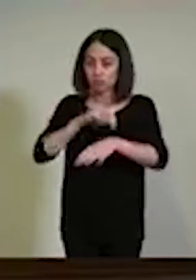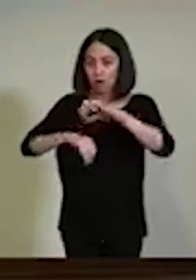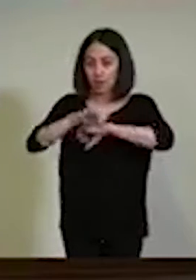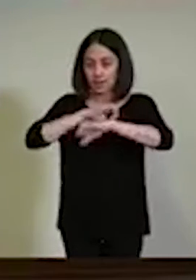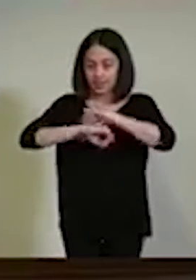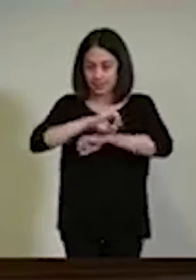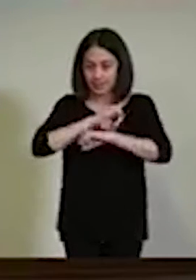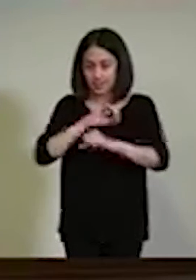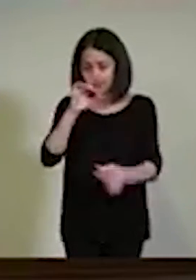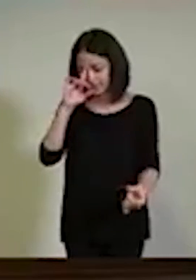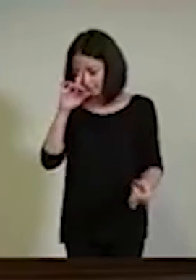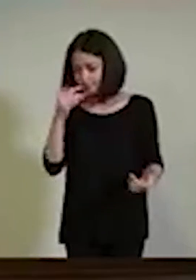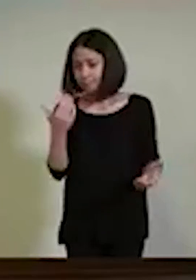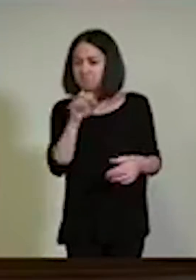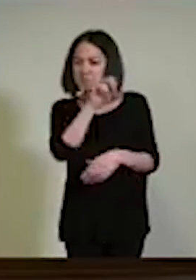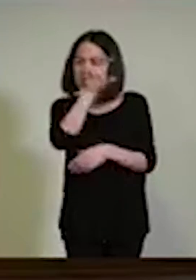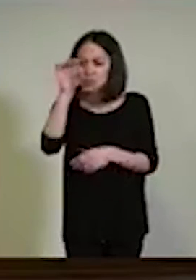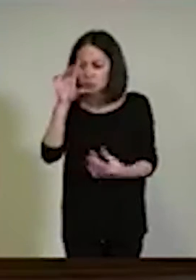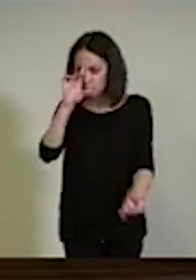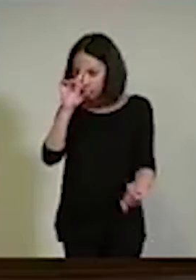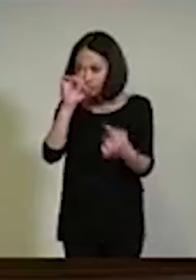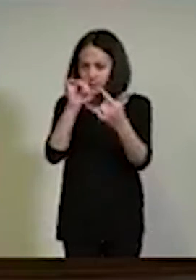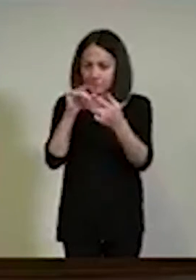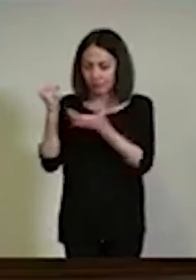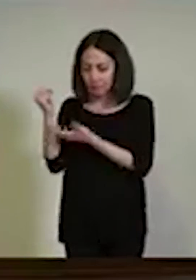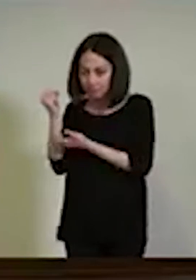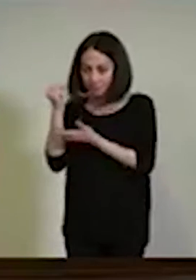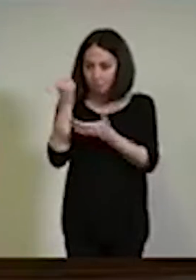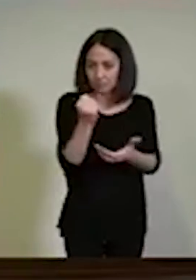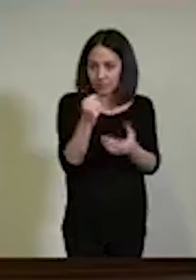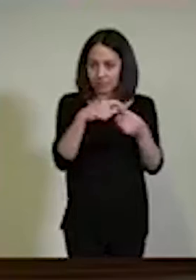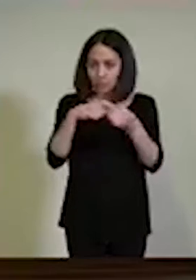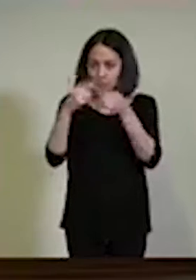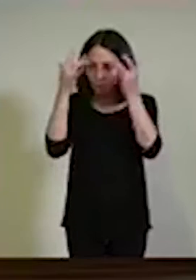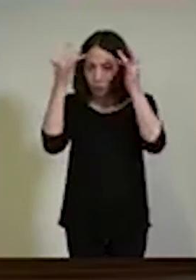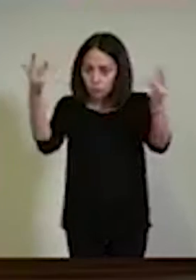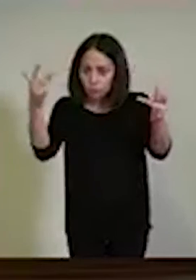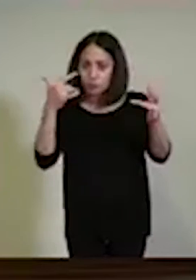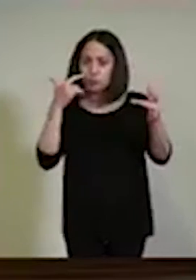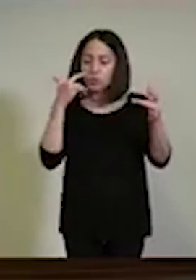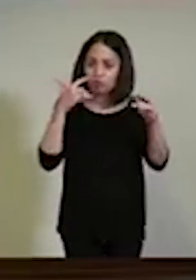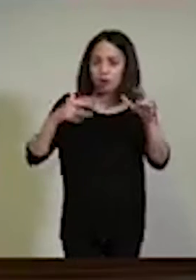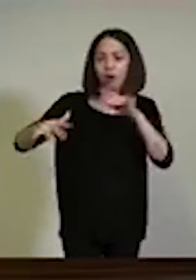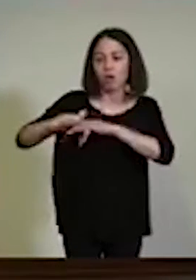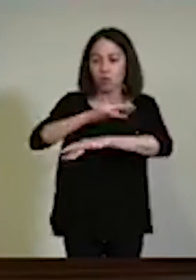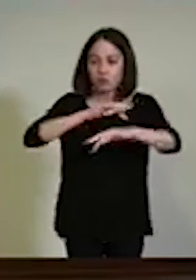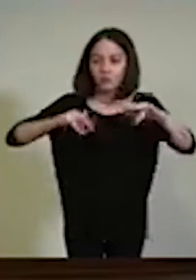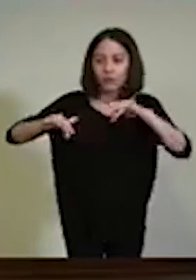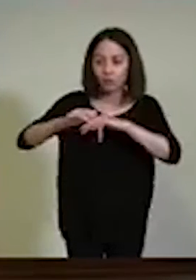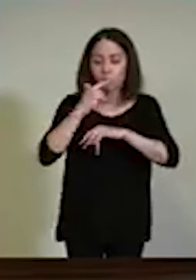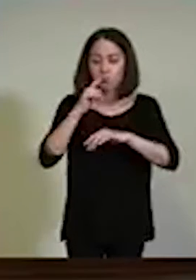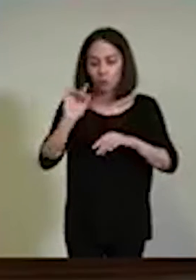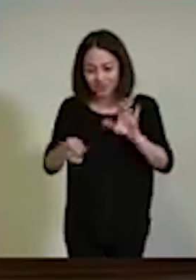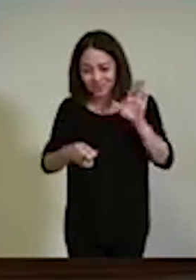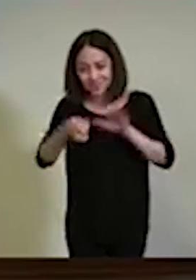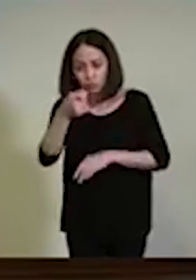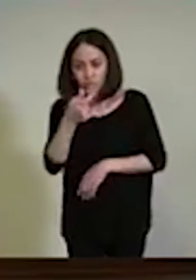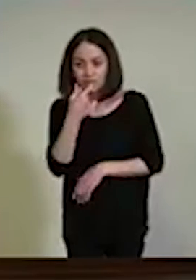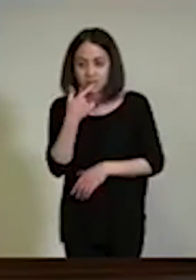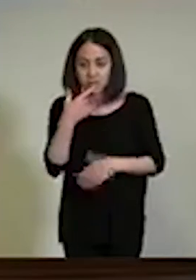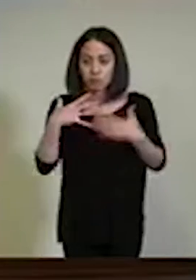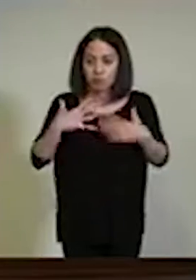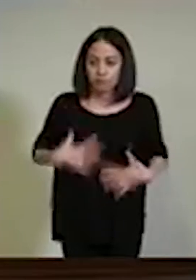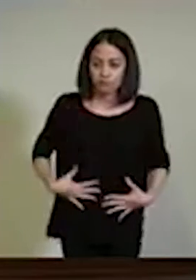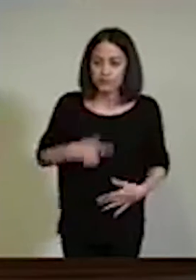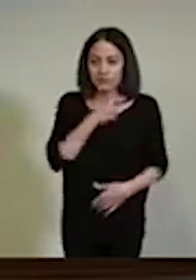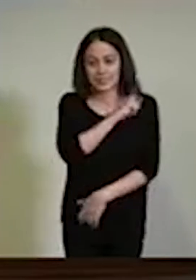Il a comme thématique le patrimoine et la culture, l'environnement, l'éducation physique et sportive.